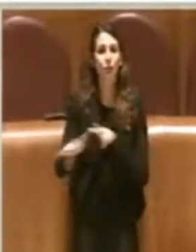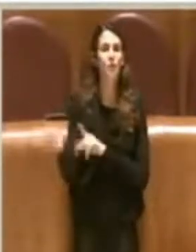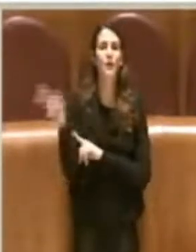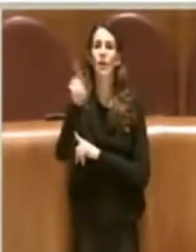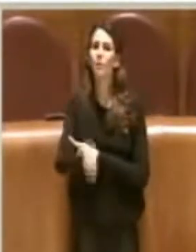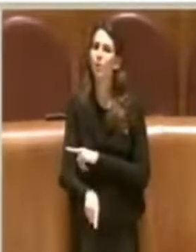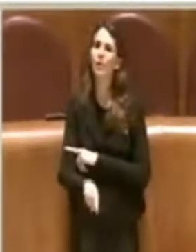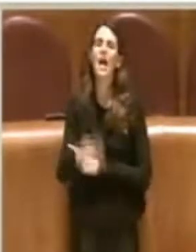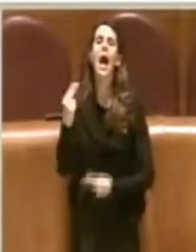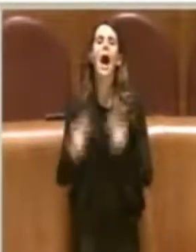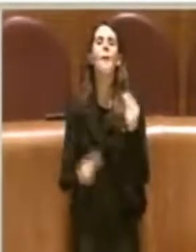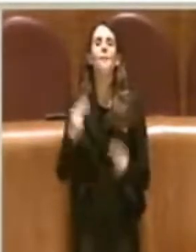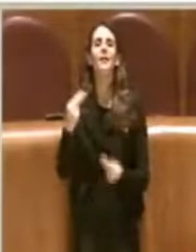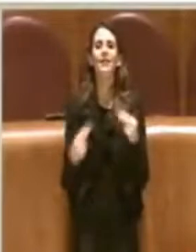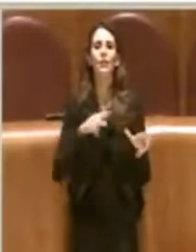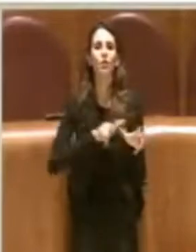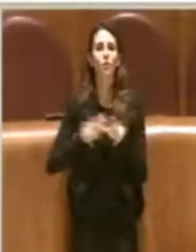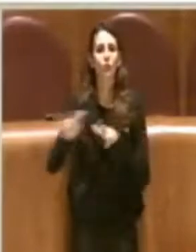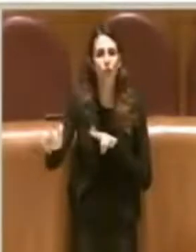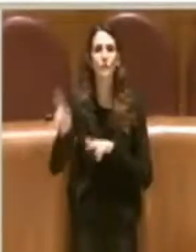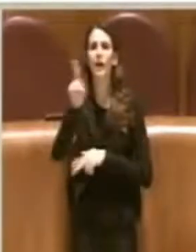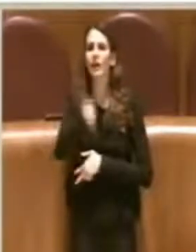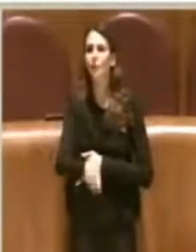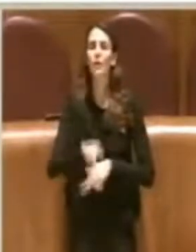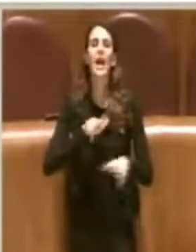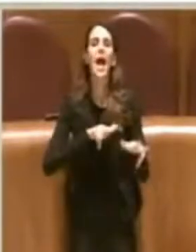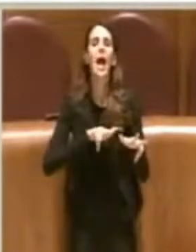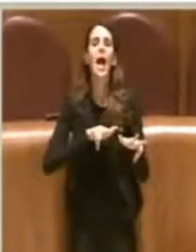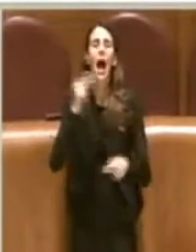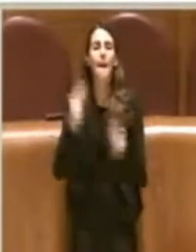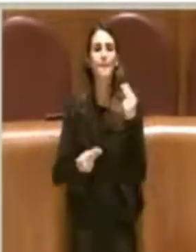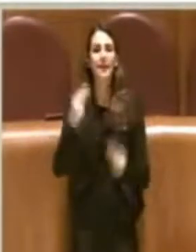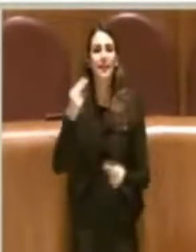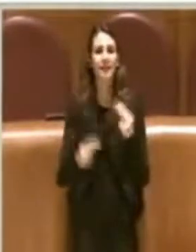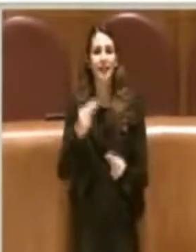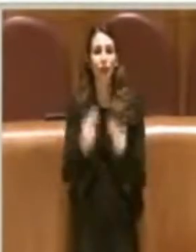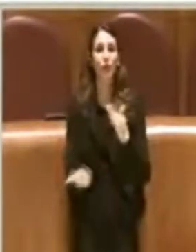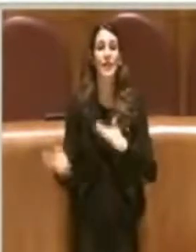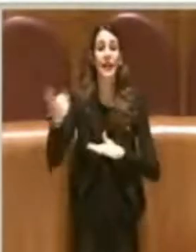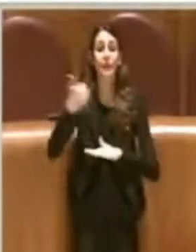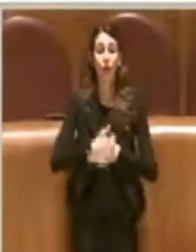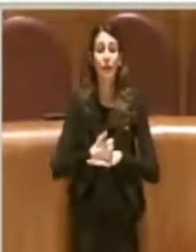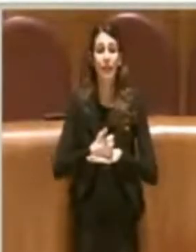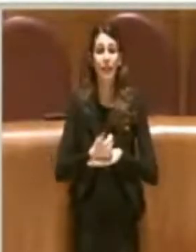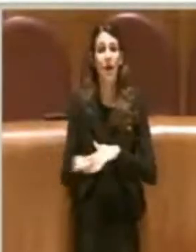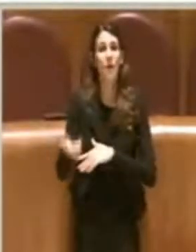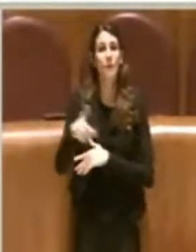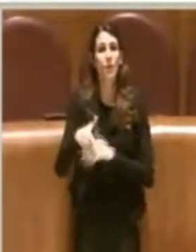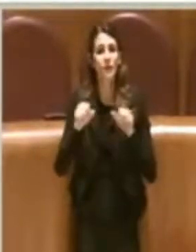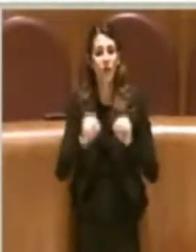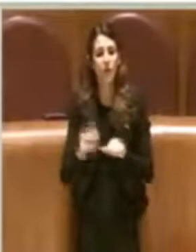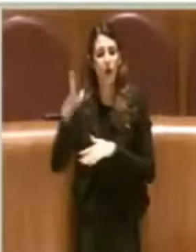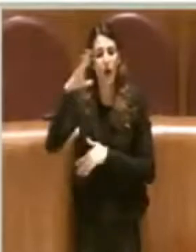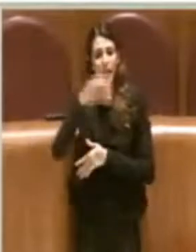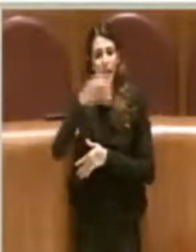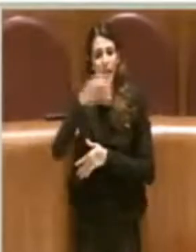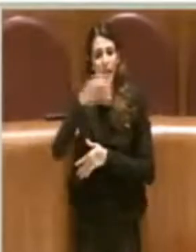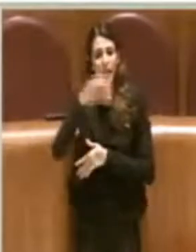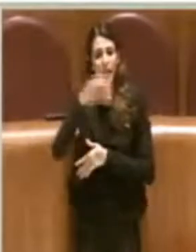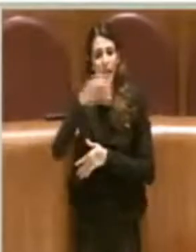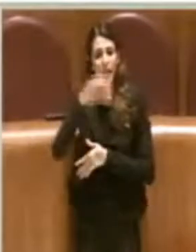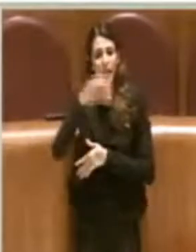municipali gli amministratori capitolini per capire e diciamo immediatamente i tuorli quali